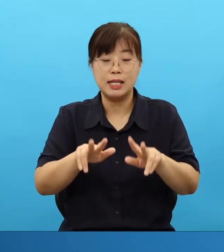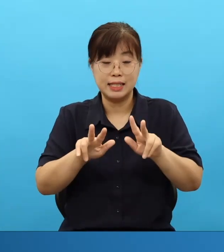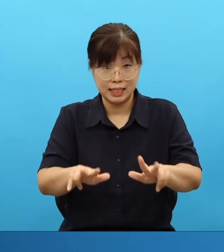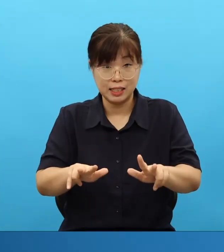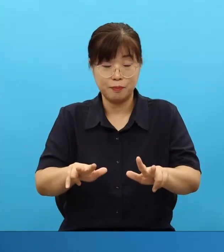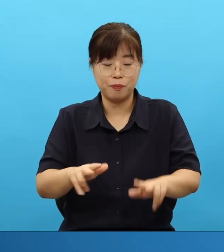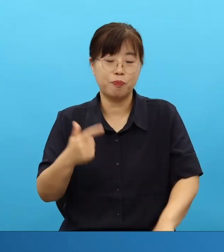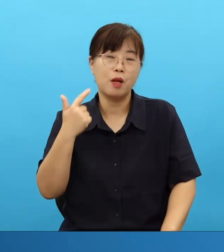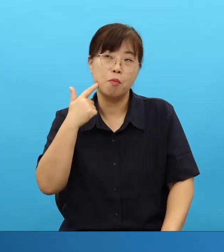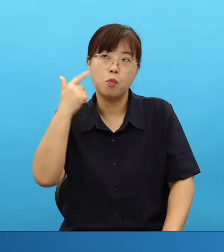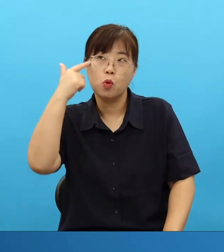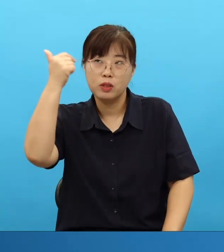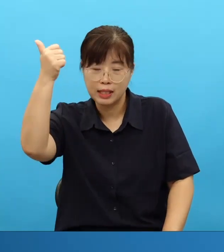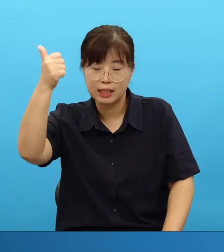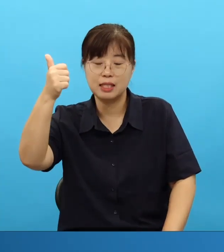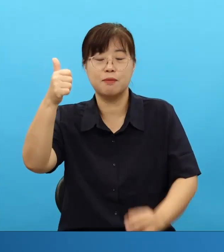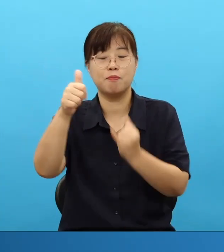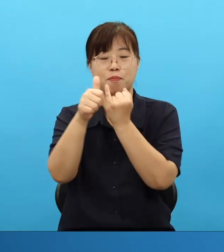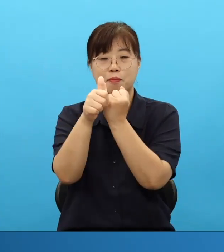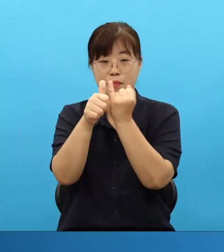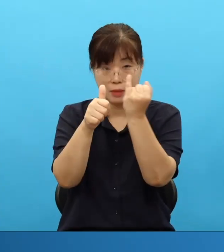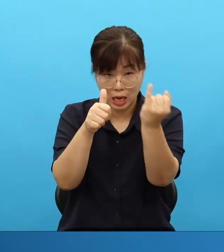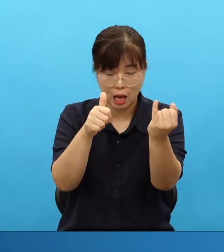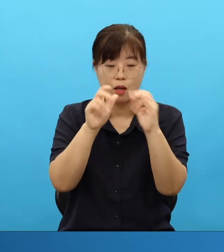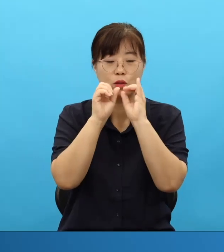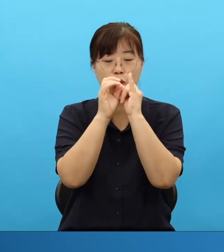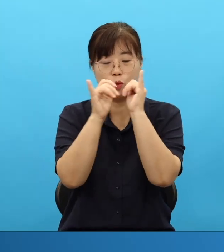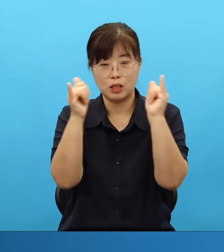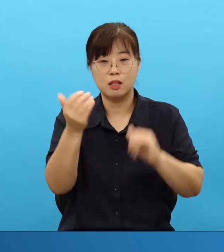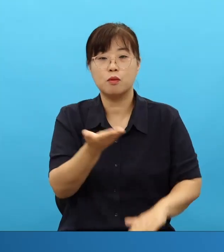사모님들이 저한번 준비해보세요